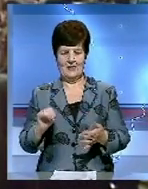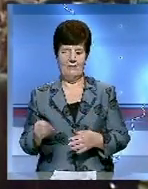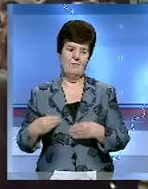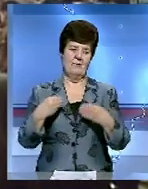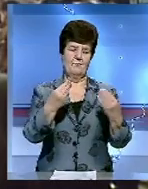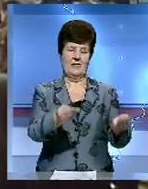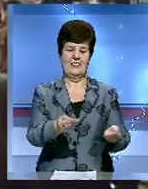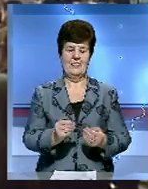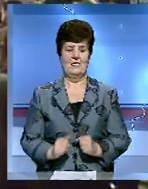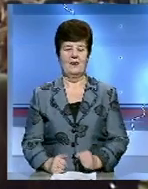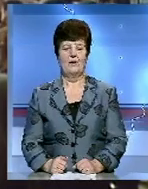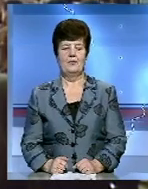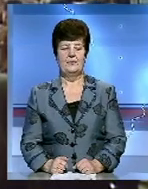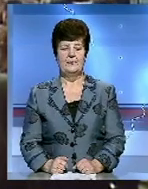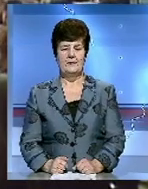Bine ați venit!